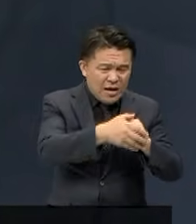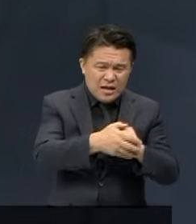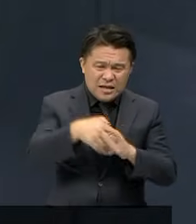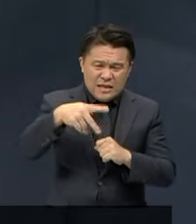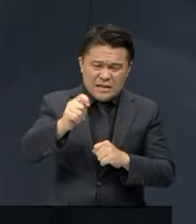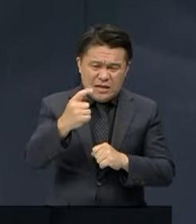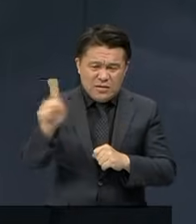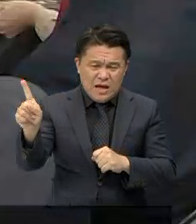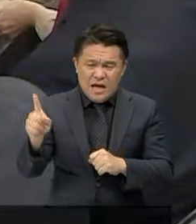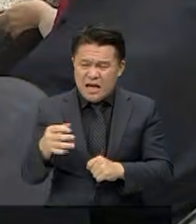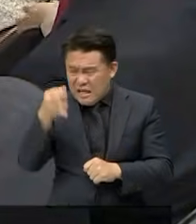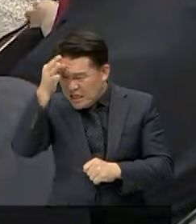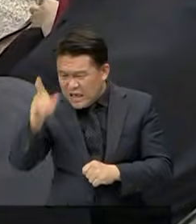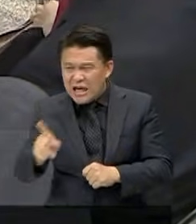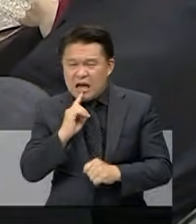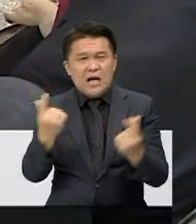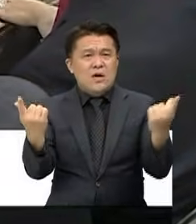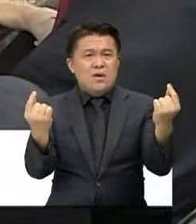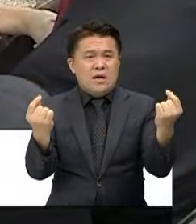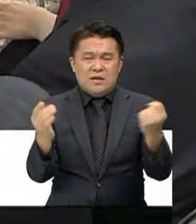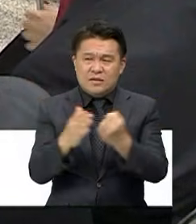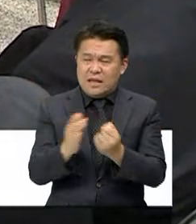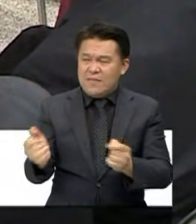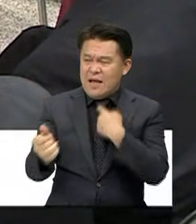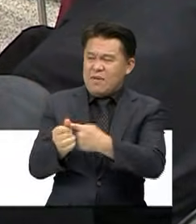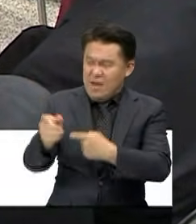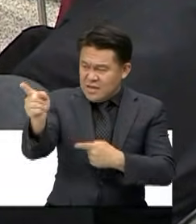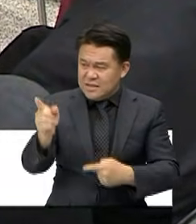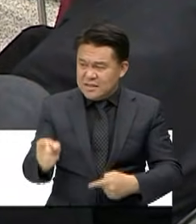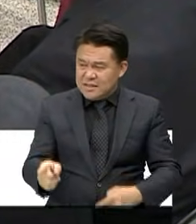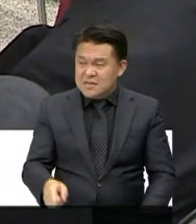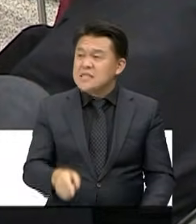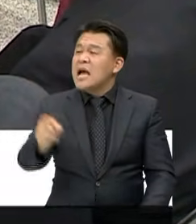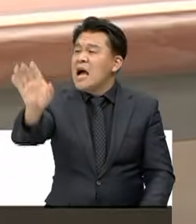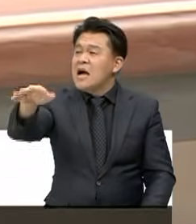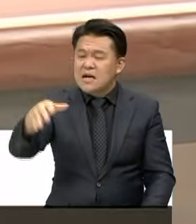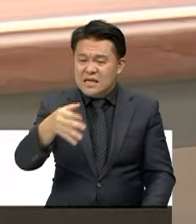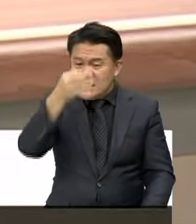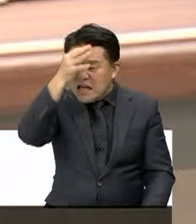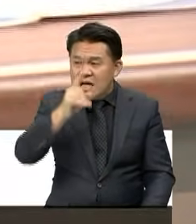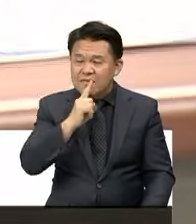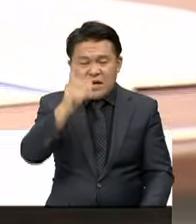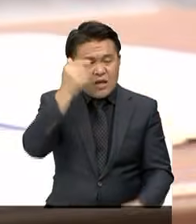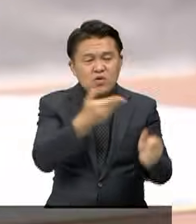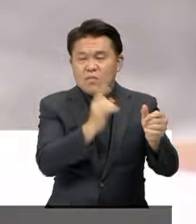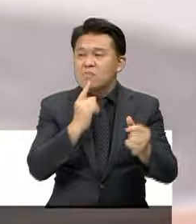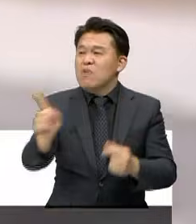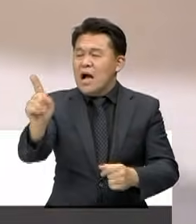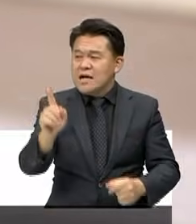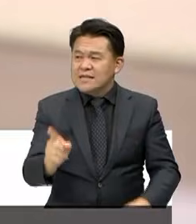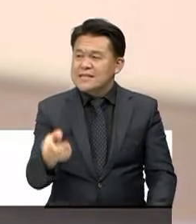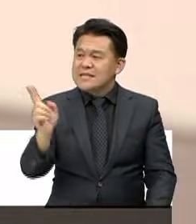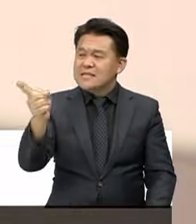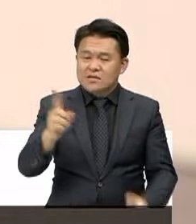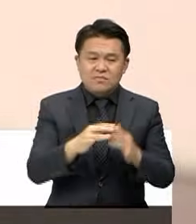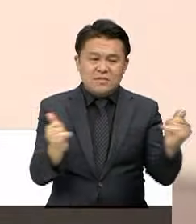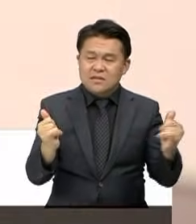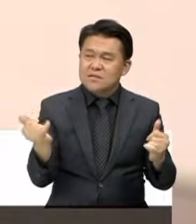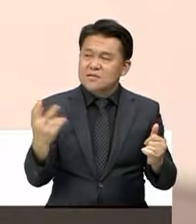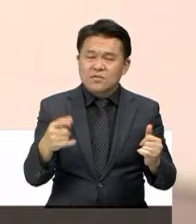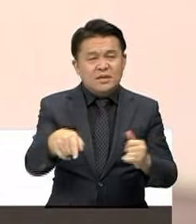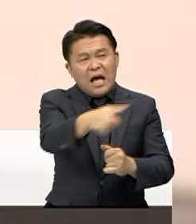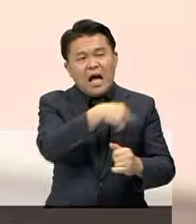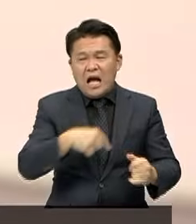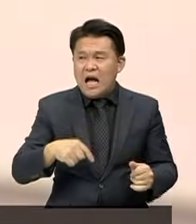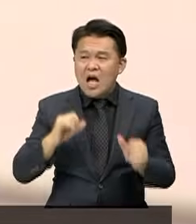비판이 쏟아졌습니다. 경쟁자인 홍준표 후보 캠프는 사과는 개나주라는 뜻이 아니면 무엇이냐며 국민과 당원 모두를